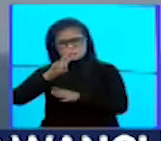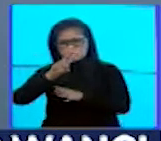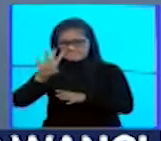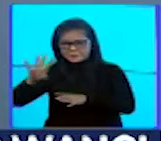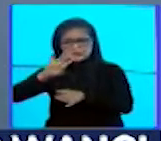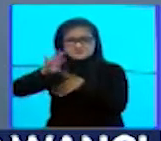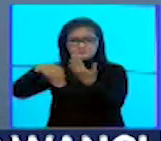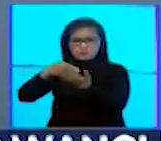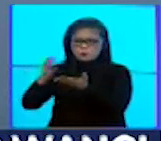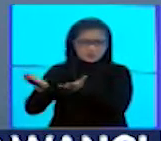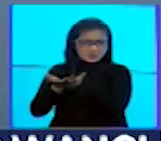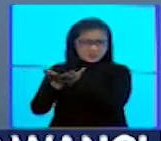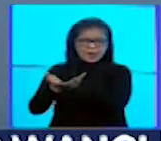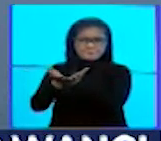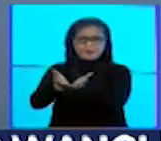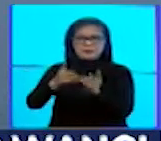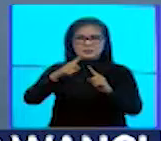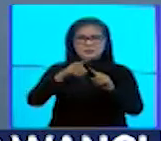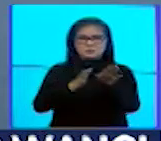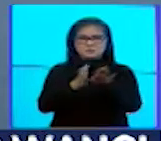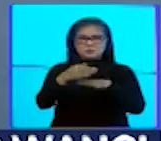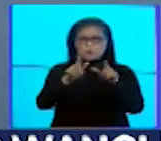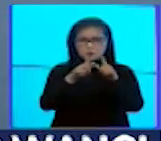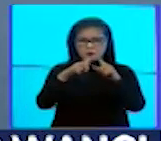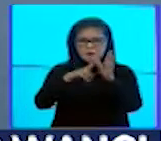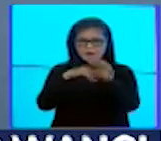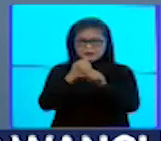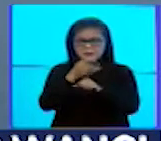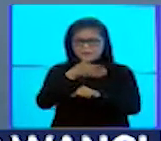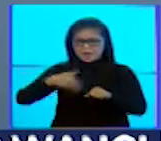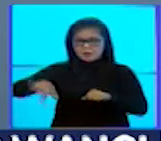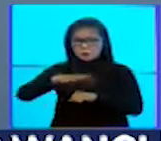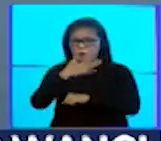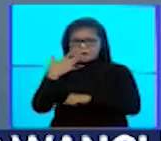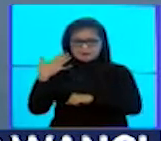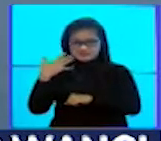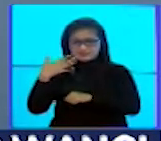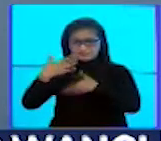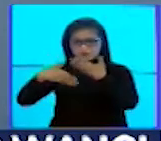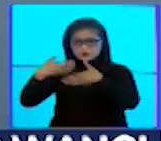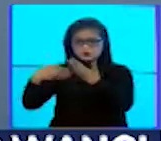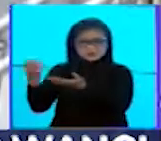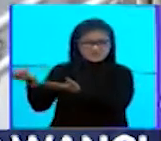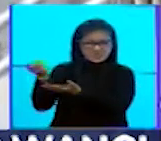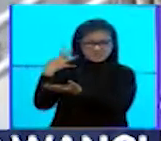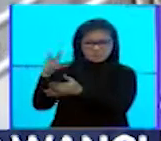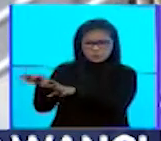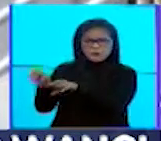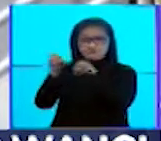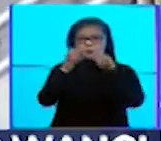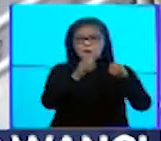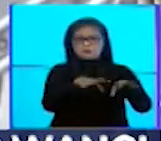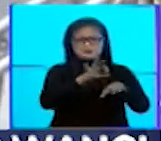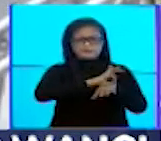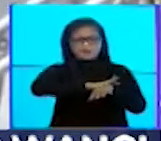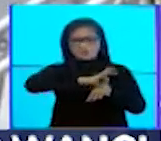dermaga Tanjung Wangi, Banyuwangi, Jawa Timur. Hingga kini belum ada informasi mengenai hasil evakuasi awak dan kapal selam